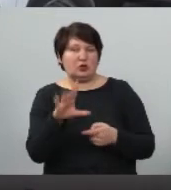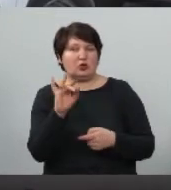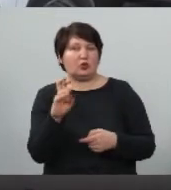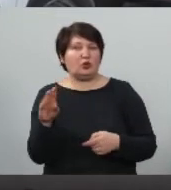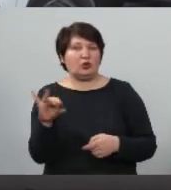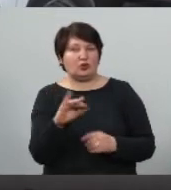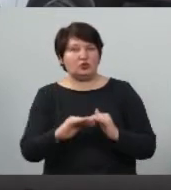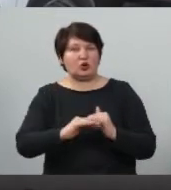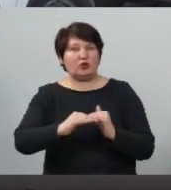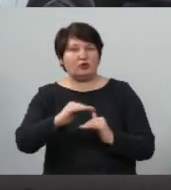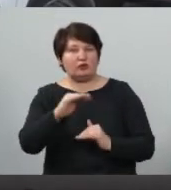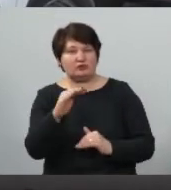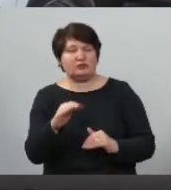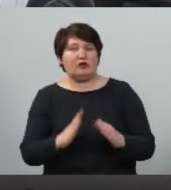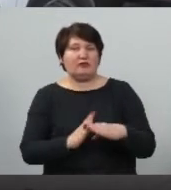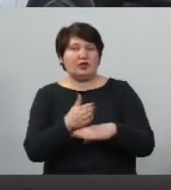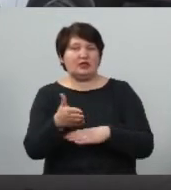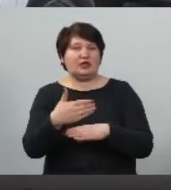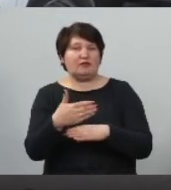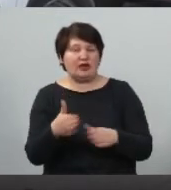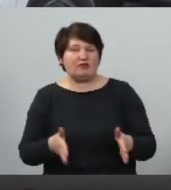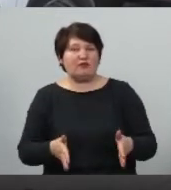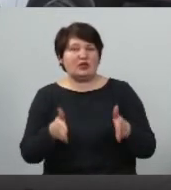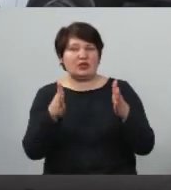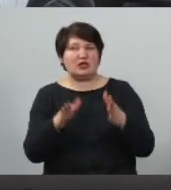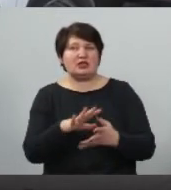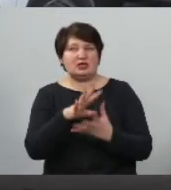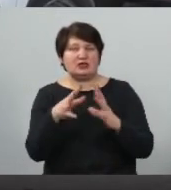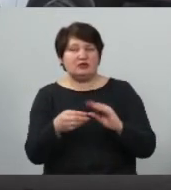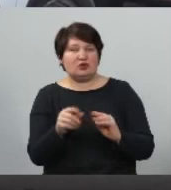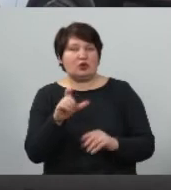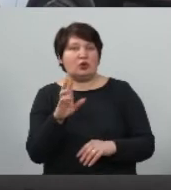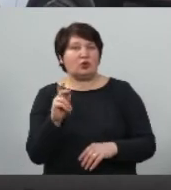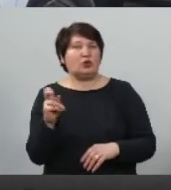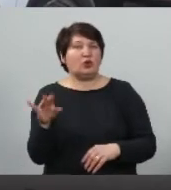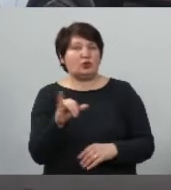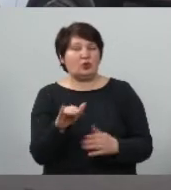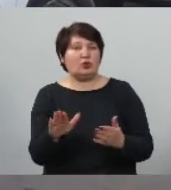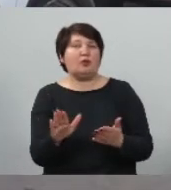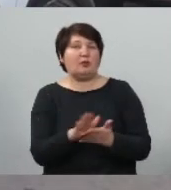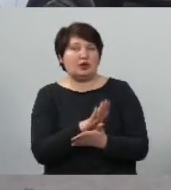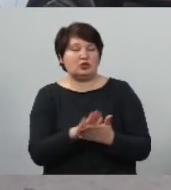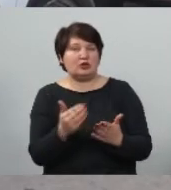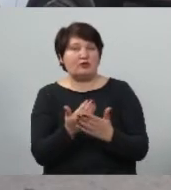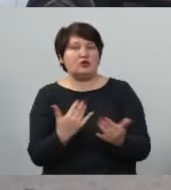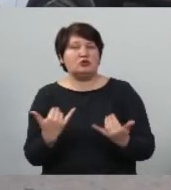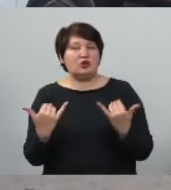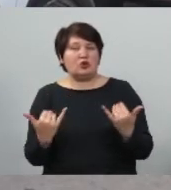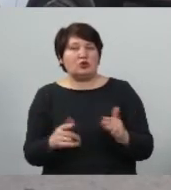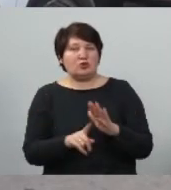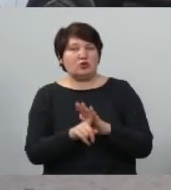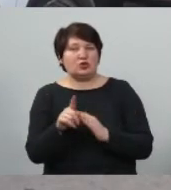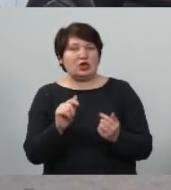клітки, марші, вхідні двері, під'їзди всі миються з хлорним розчином. Від сьогодні ми почали